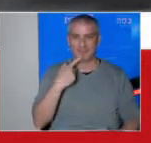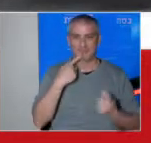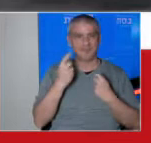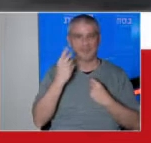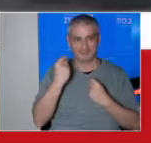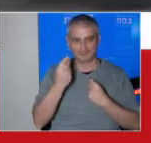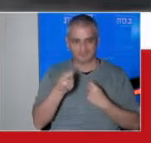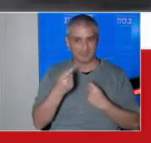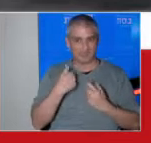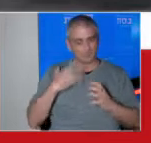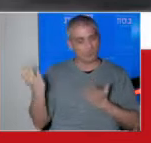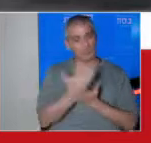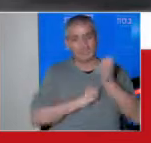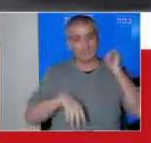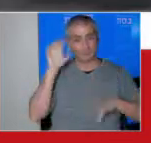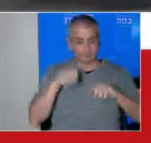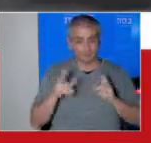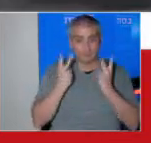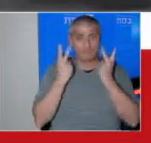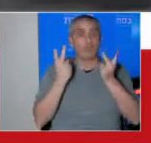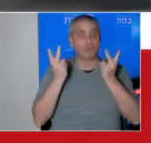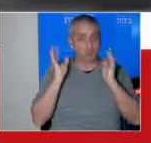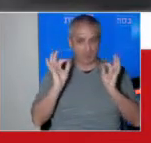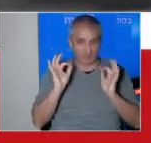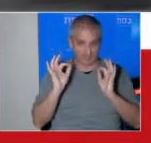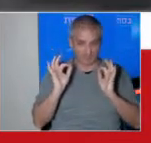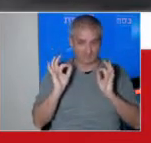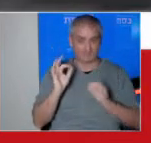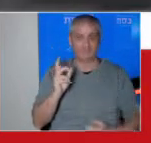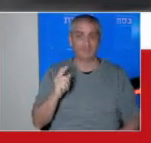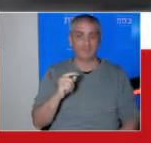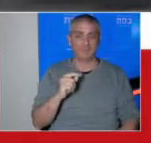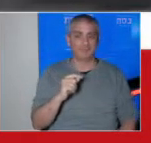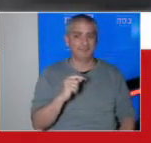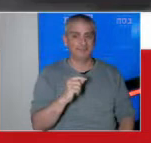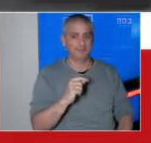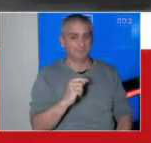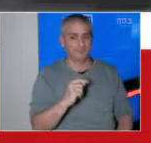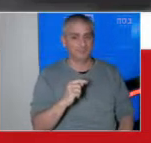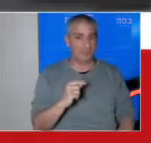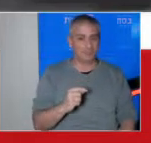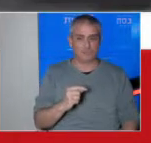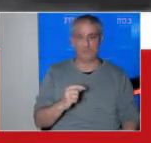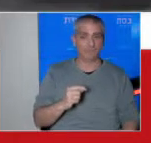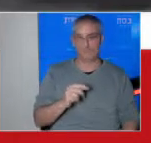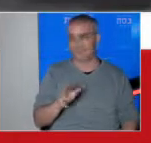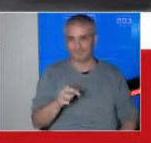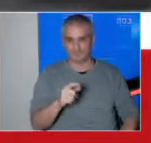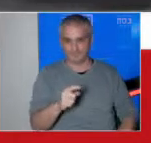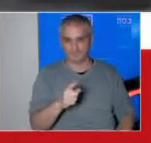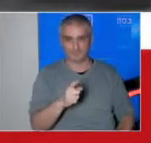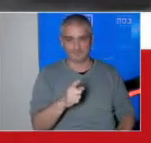גיוס המונים שאליו אנחנו יוצאים ביממה הקרובה באופן משמעותי, ולקרוא לכלל האוהדים להירתם לעניין, לתרום, ובעצם לייצר